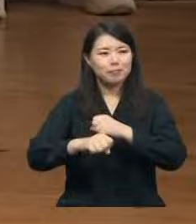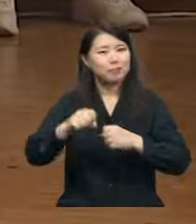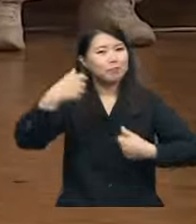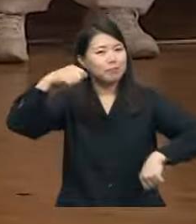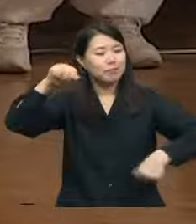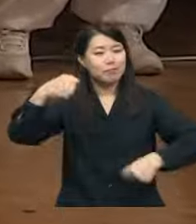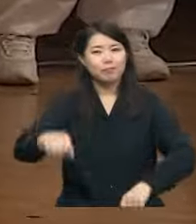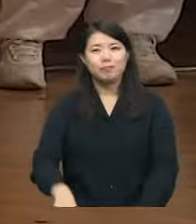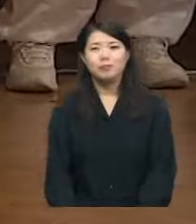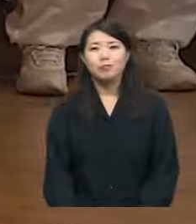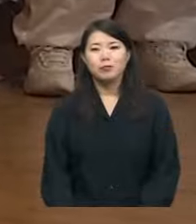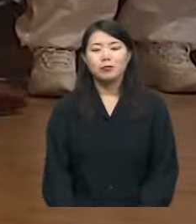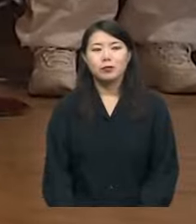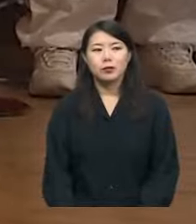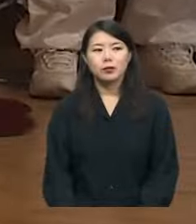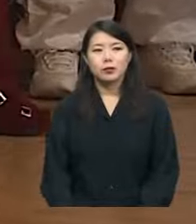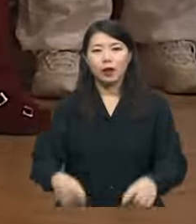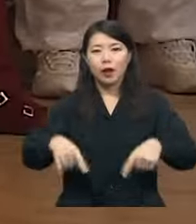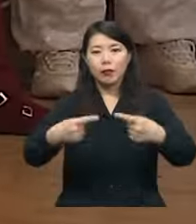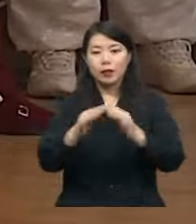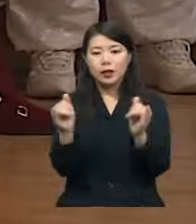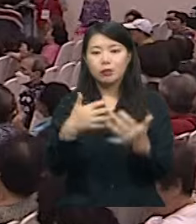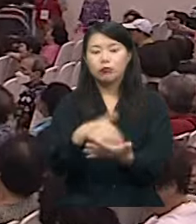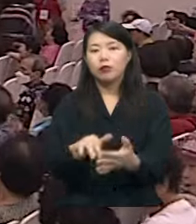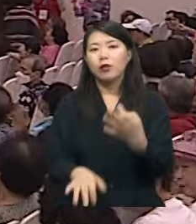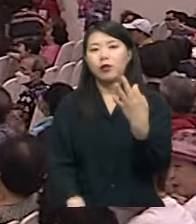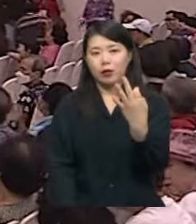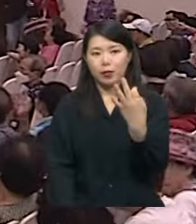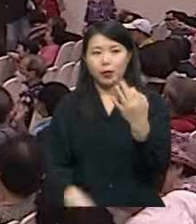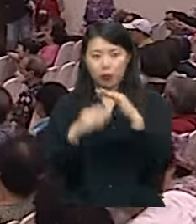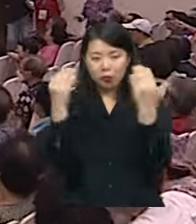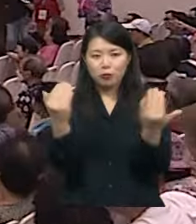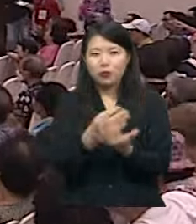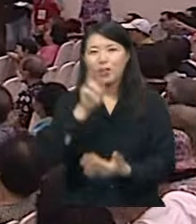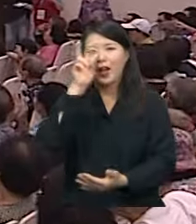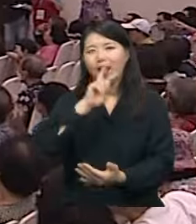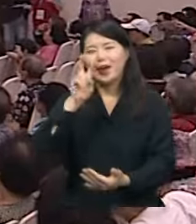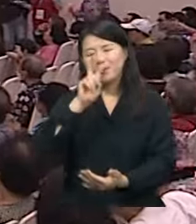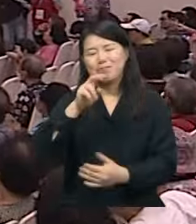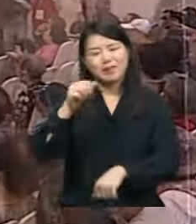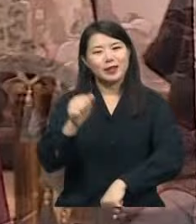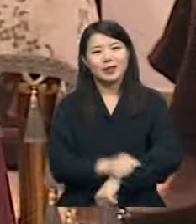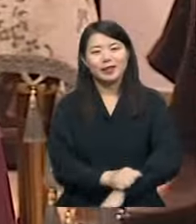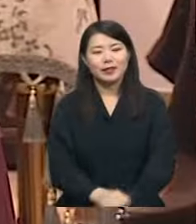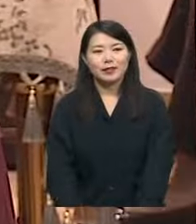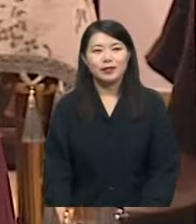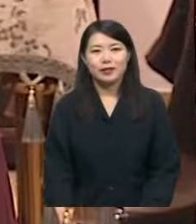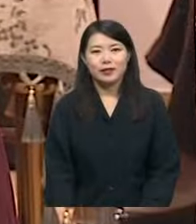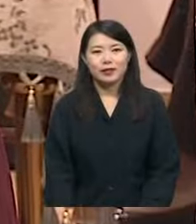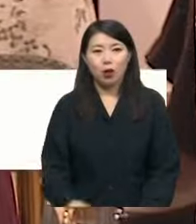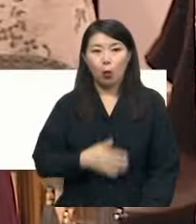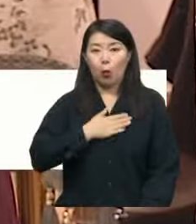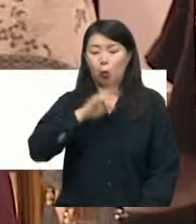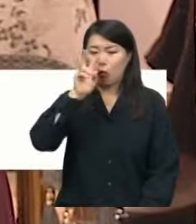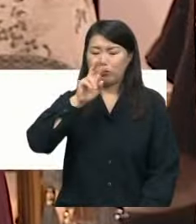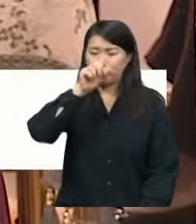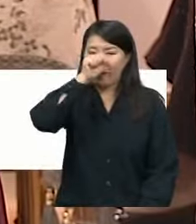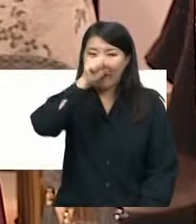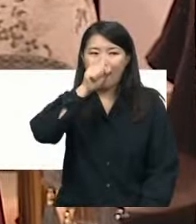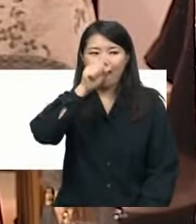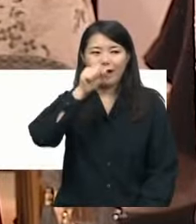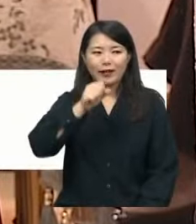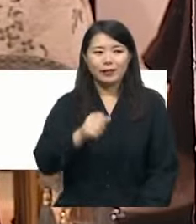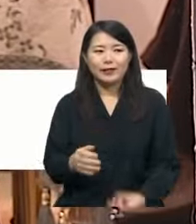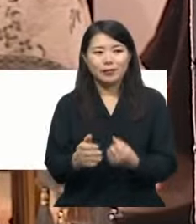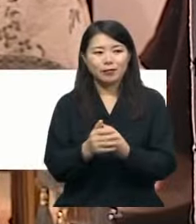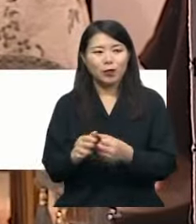어르신들. 참가자 14명 모두가 실버 가수왕입니다. 저는 노래를 굉장히 좋아해요.